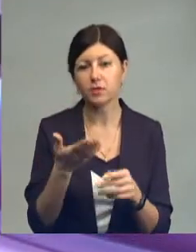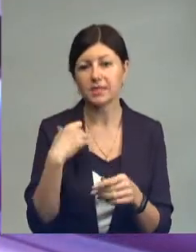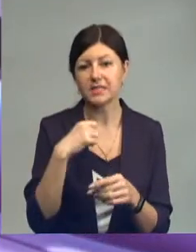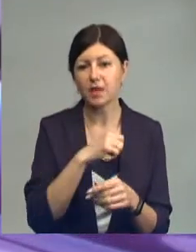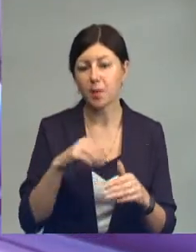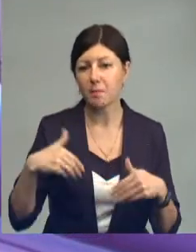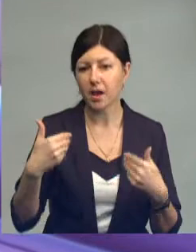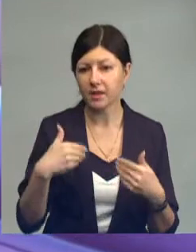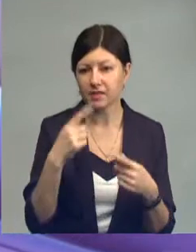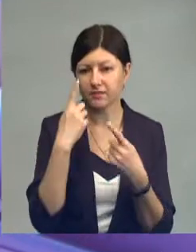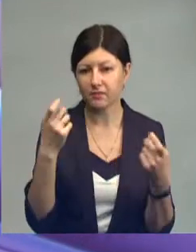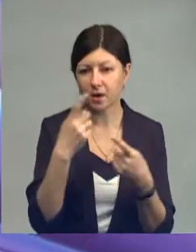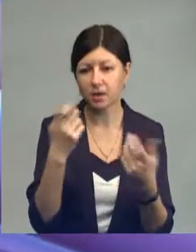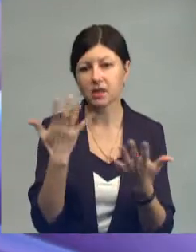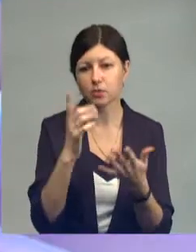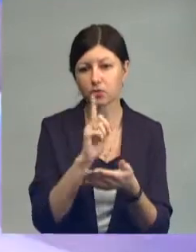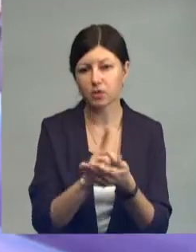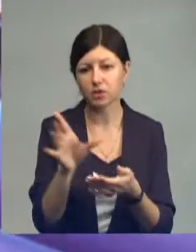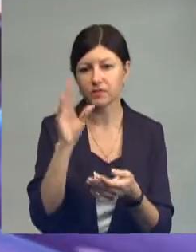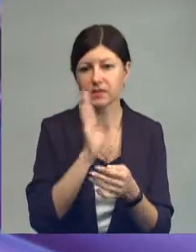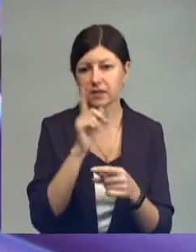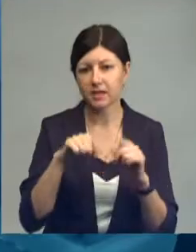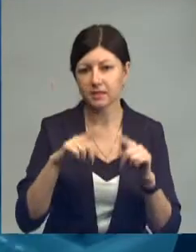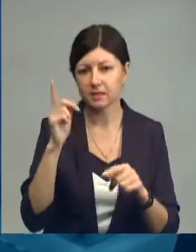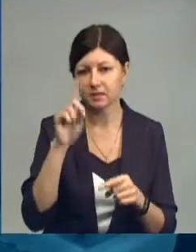информация которую должны взять на заметку родителя